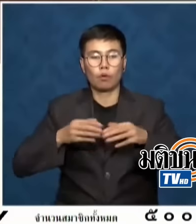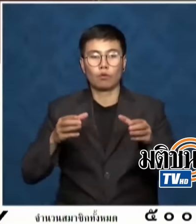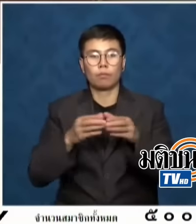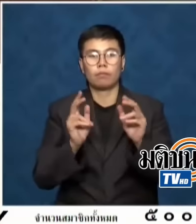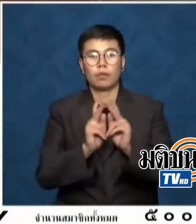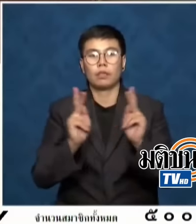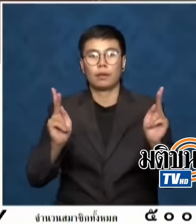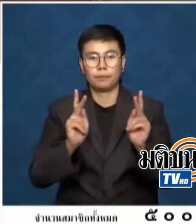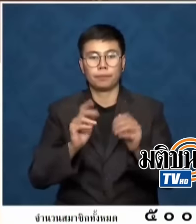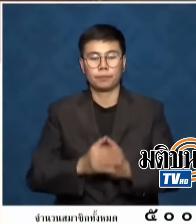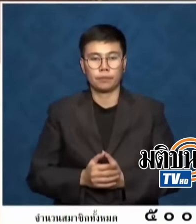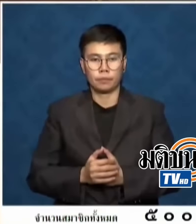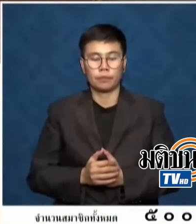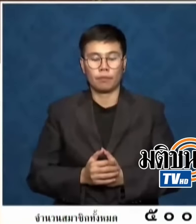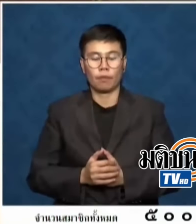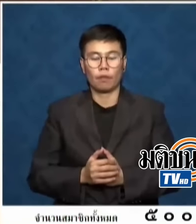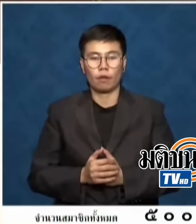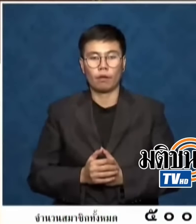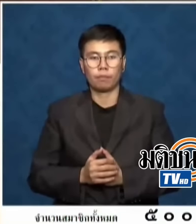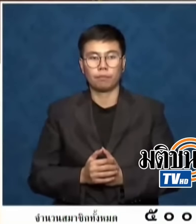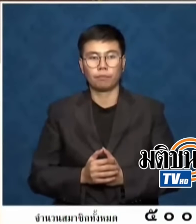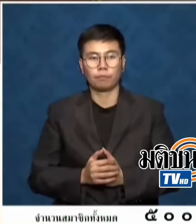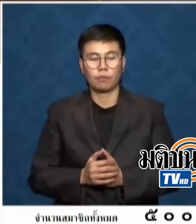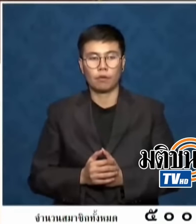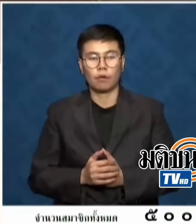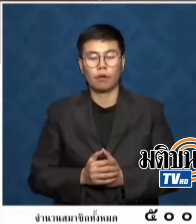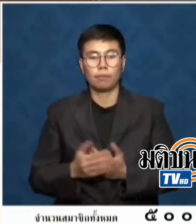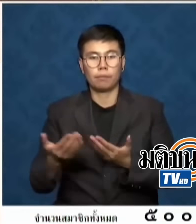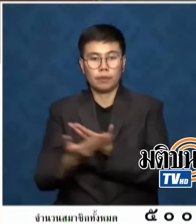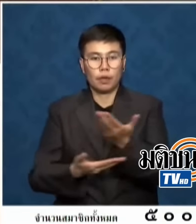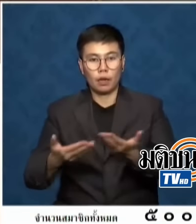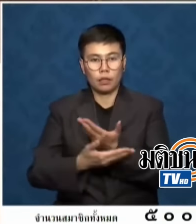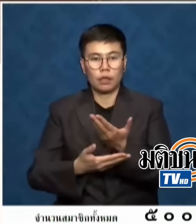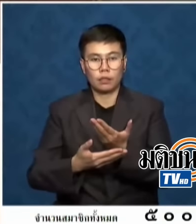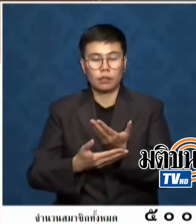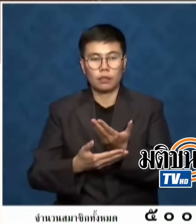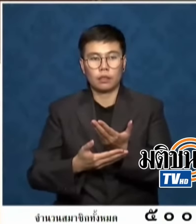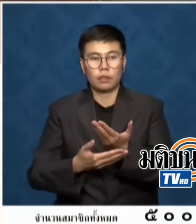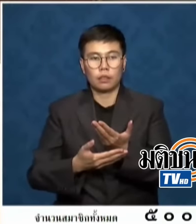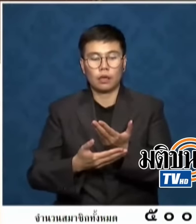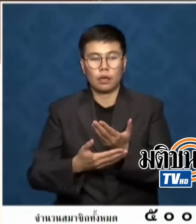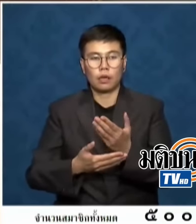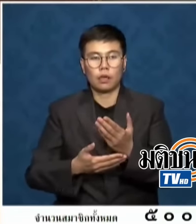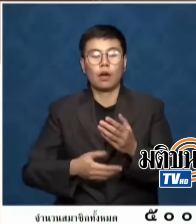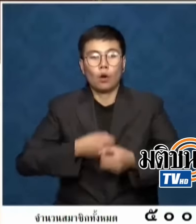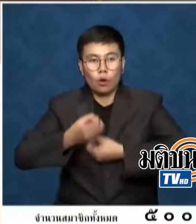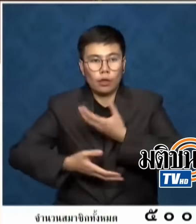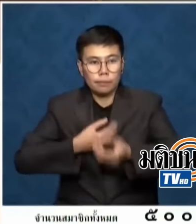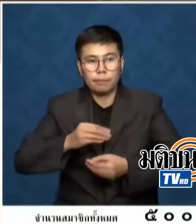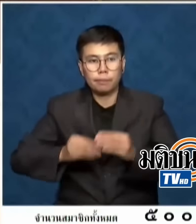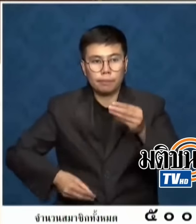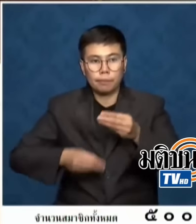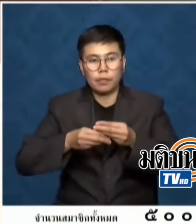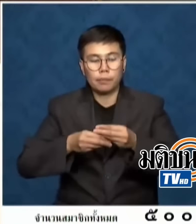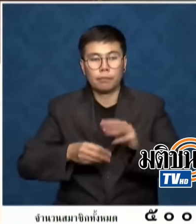นะครับต่อไปนะครับเป็นการพิจารณาคำสงวนความเห็นขอเพิ่มมาตร